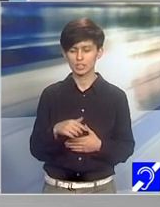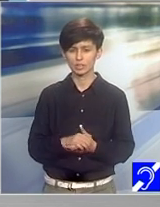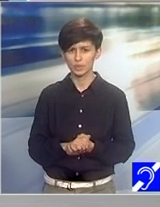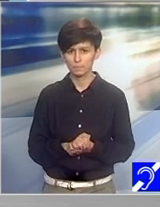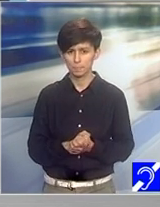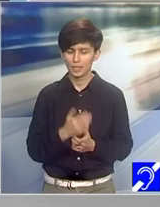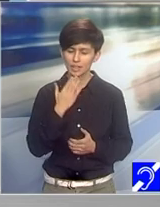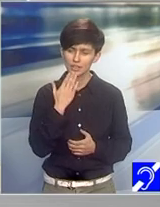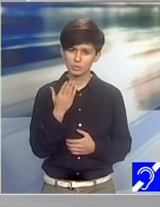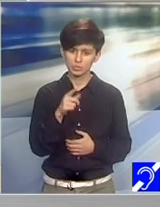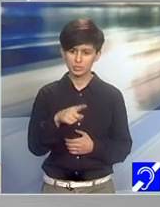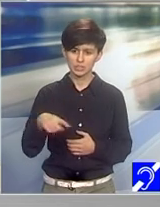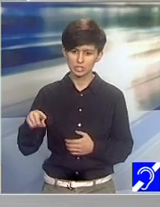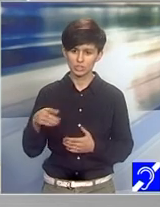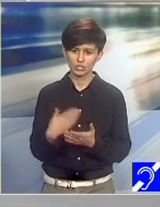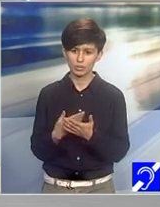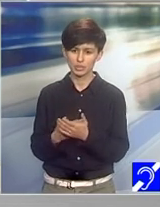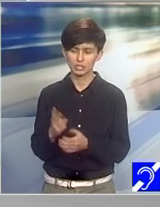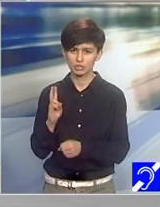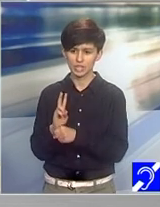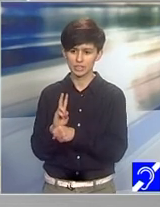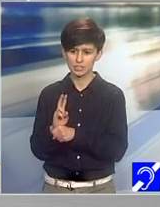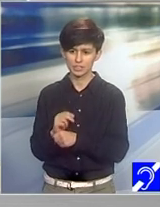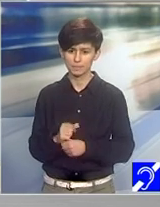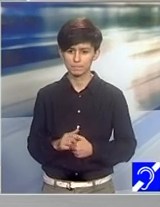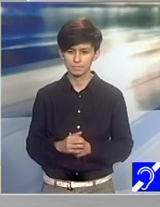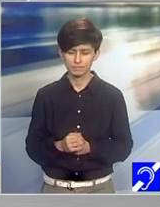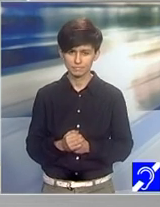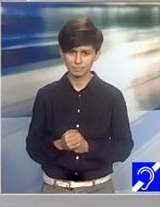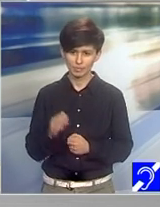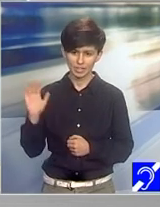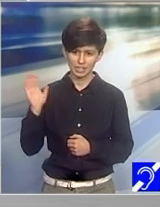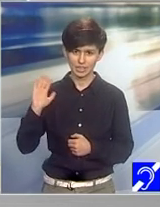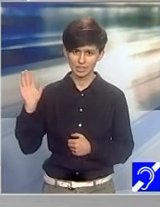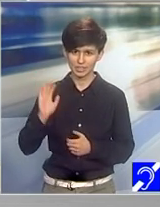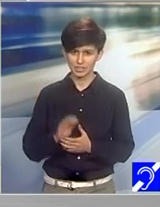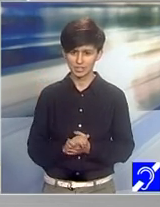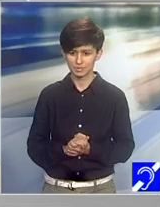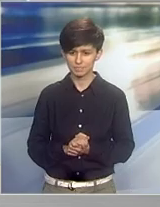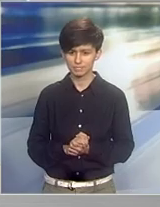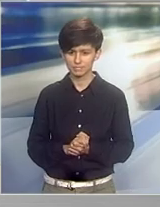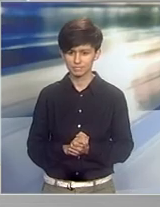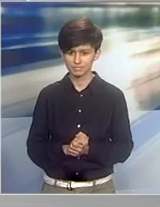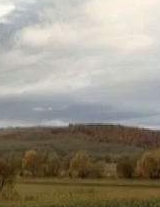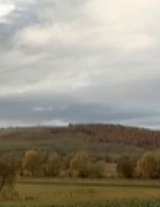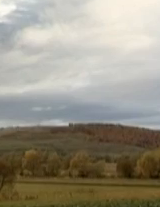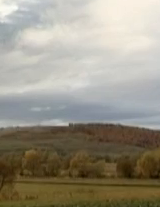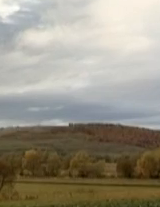Viorel. Vă mulțumesc și dumneavoastră, doamnelor și domnilor, pentru că ne-ați urmărit. Sunt Luminița Purdea Cotuțiu și vă doresc toate cele bune.